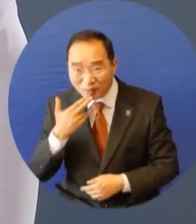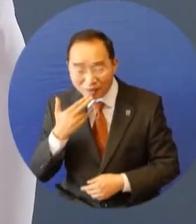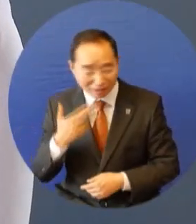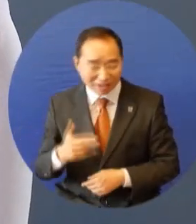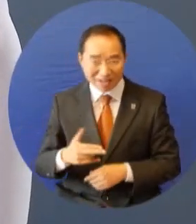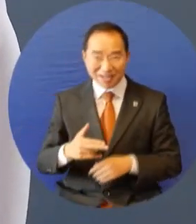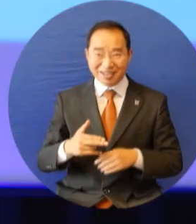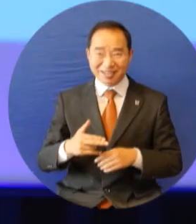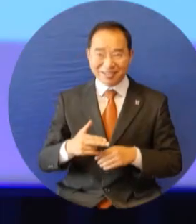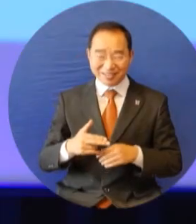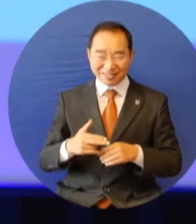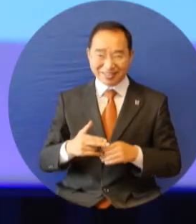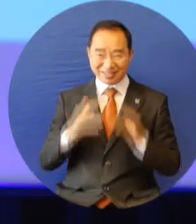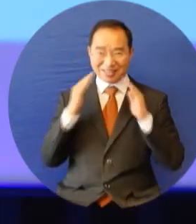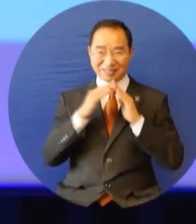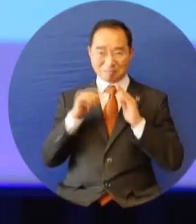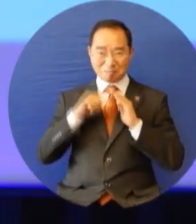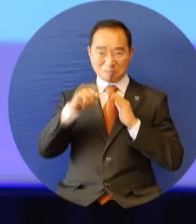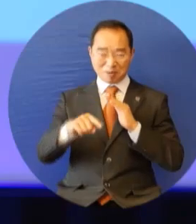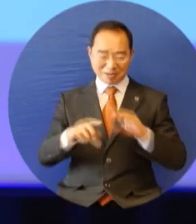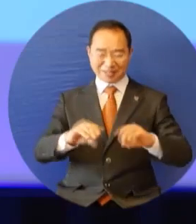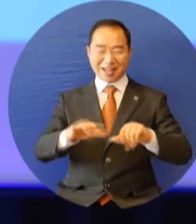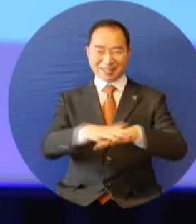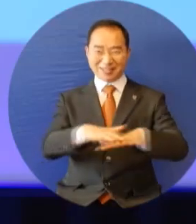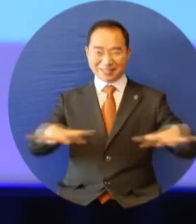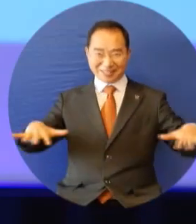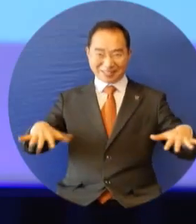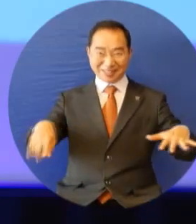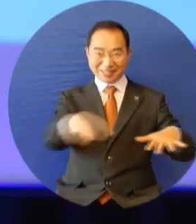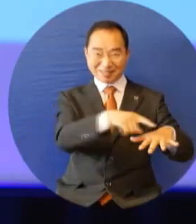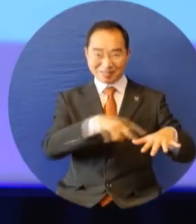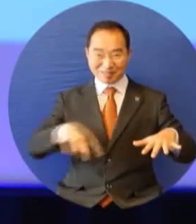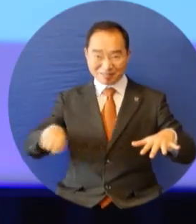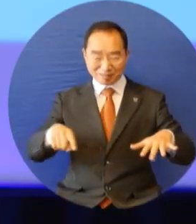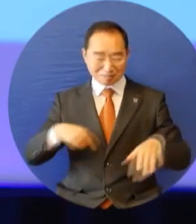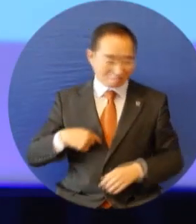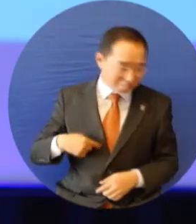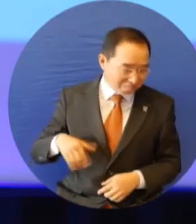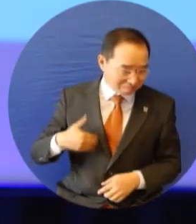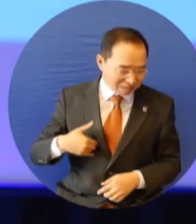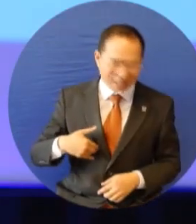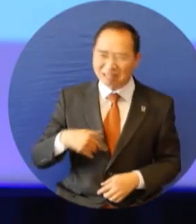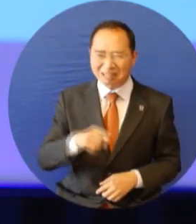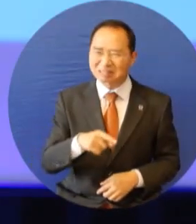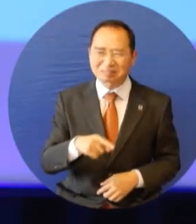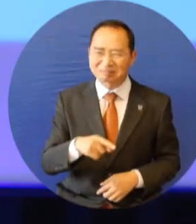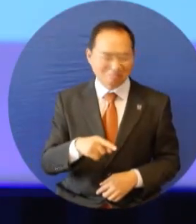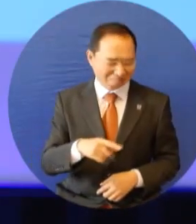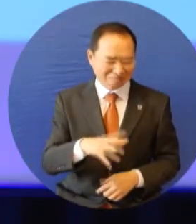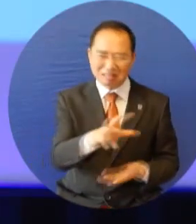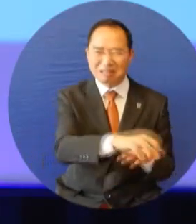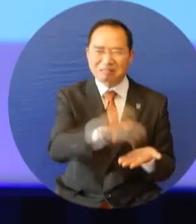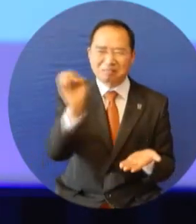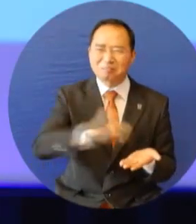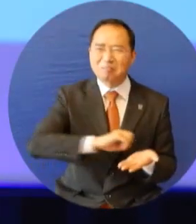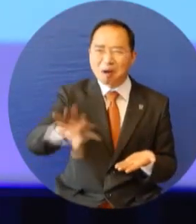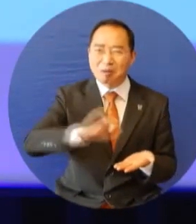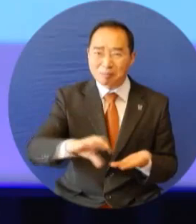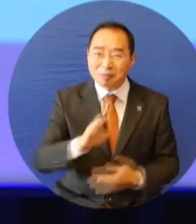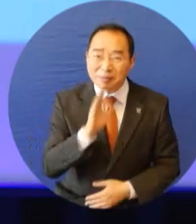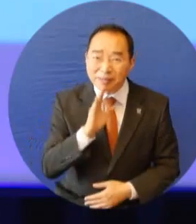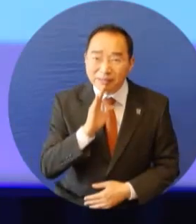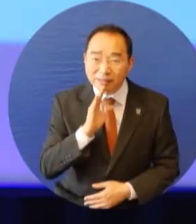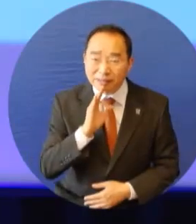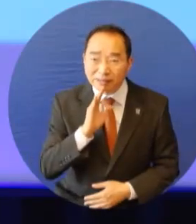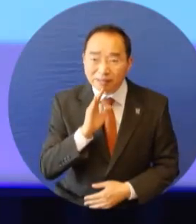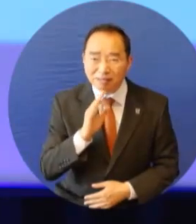않았으니까 전부 잡초고 뭐. 이게 마당에도 보면은 이 정원을 가지고 있는 사람들 막 자기가 모른다고 해서